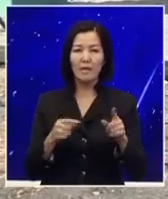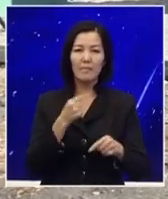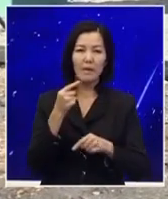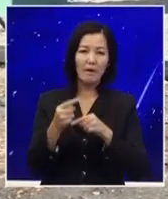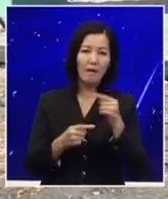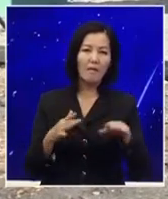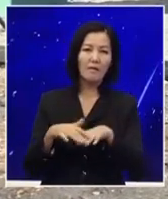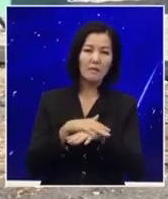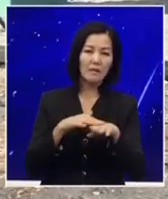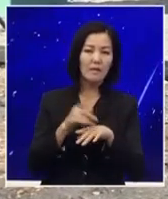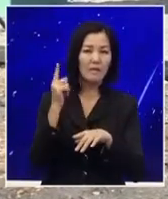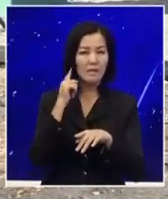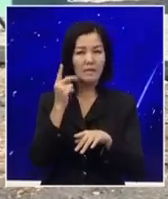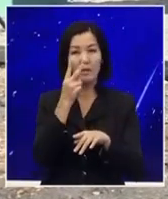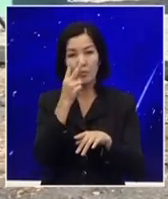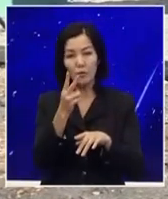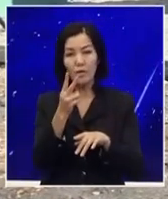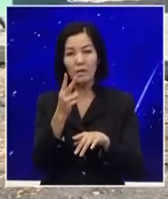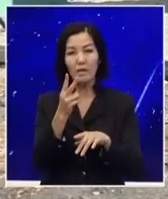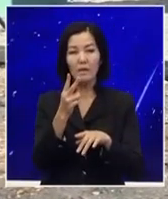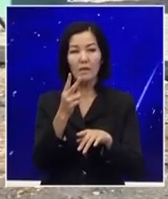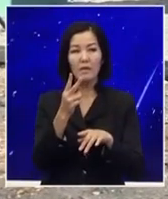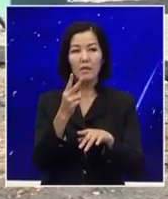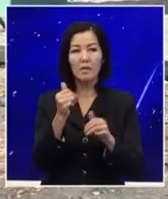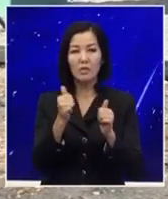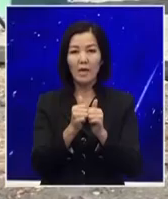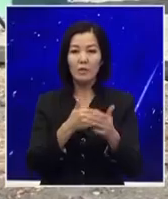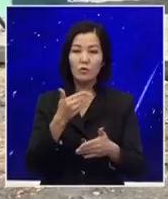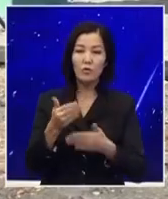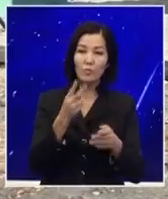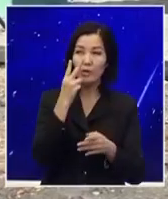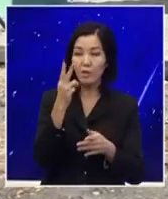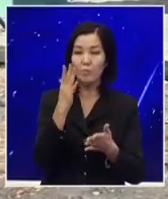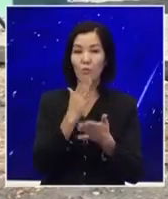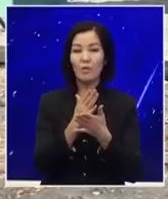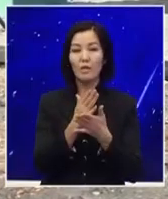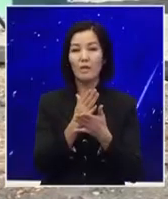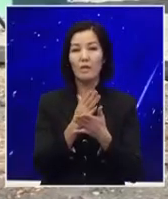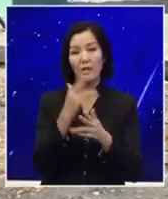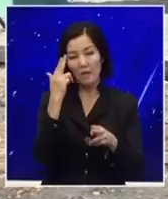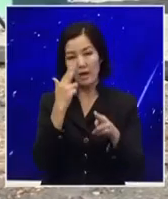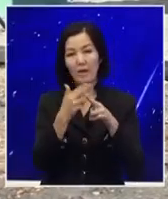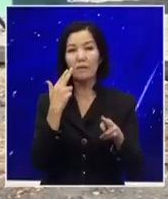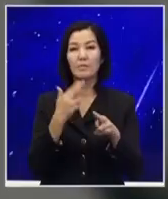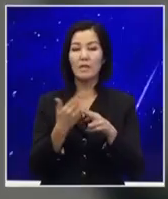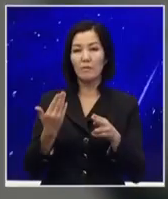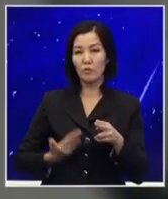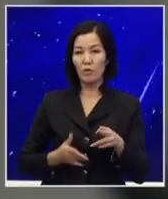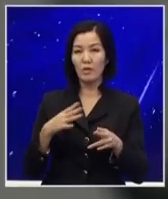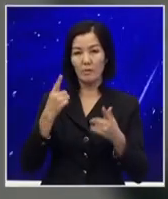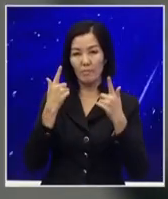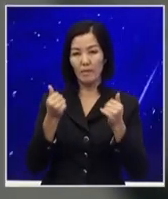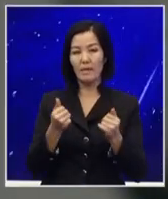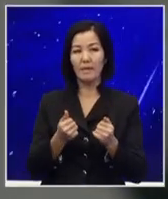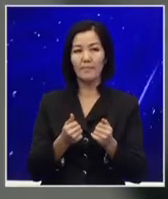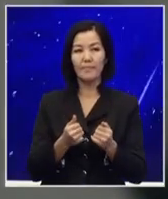халық естиді бұны. Сол табличканың маңайынан жүріп баратқан жастар көреді. осындай ағаларымыз тәтелерін тұрған екен ау. Өмірсерік